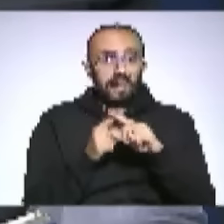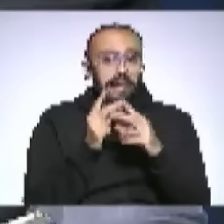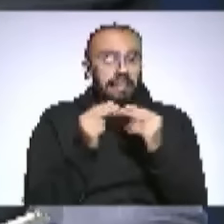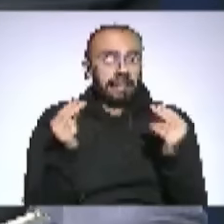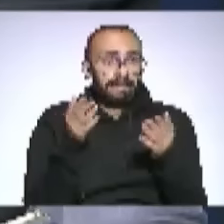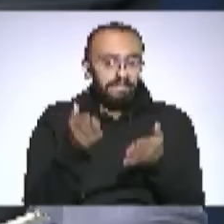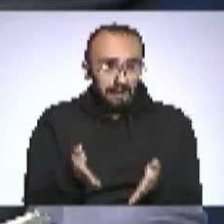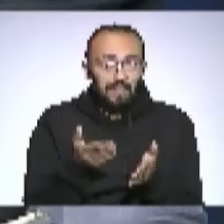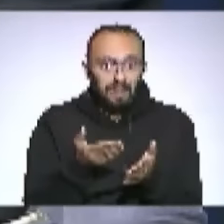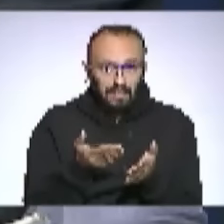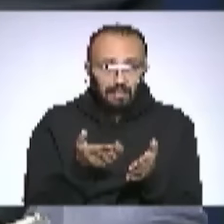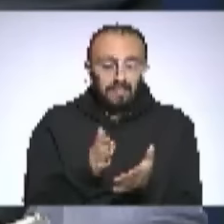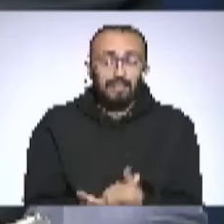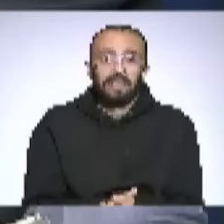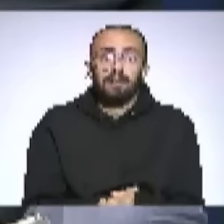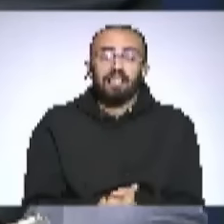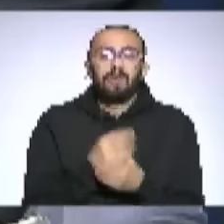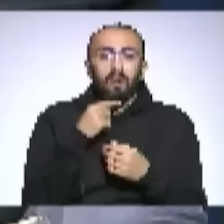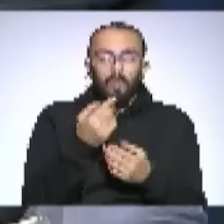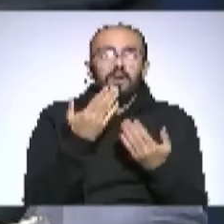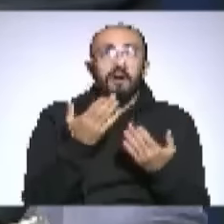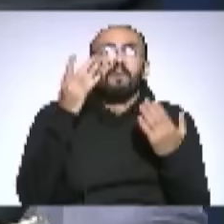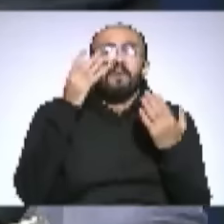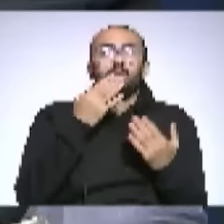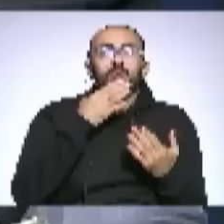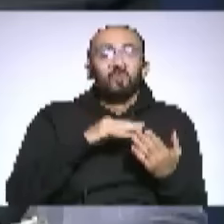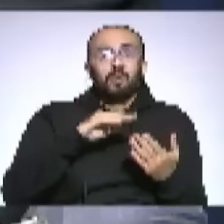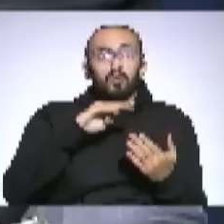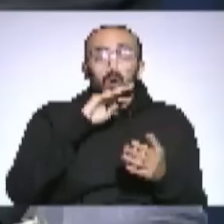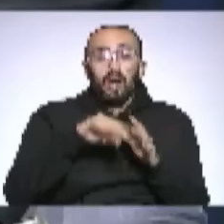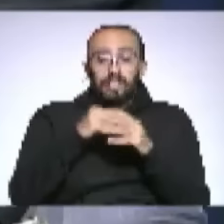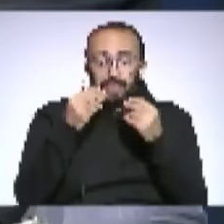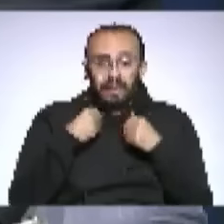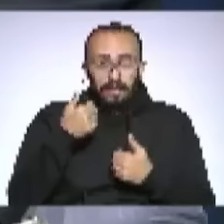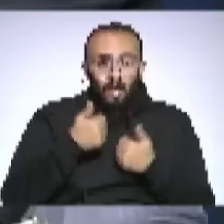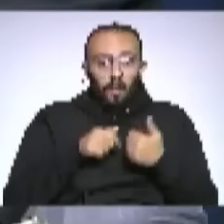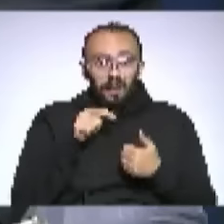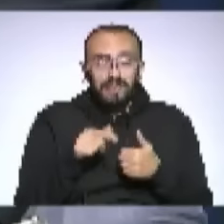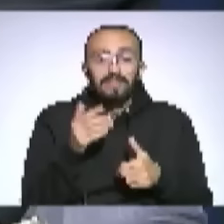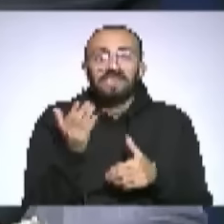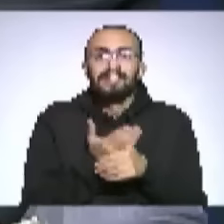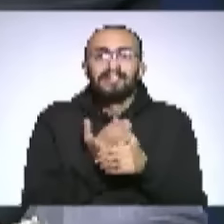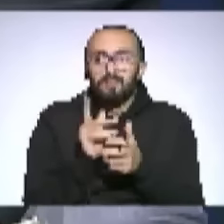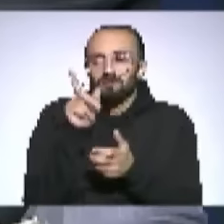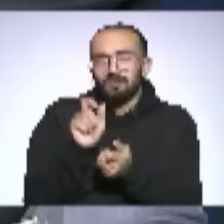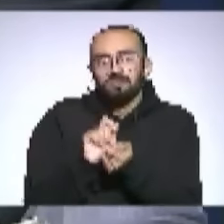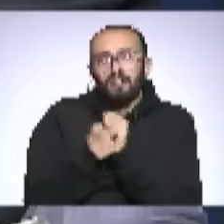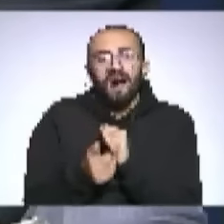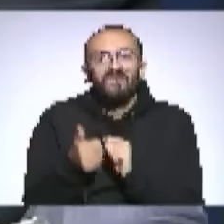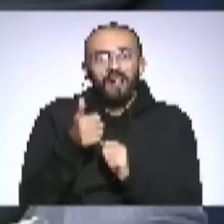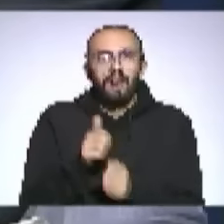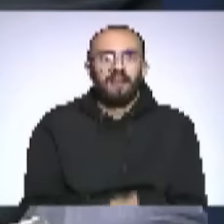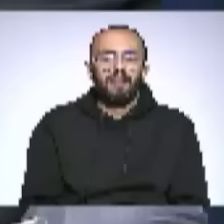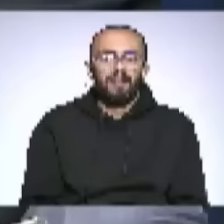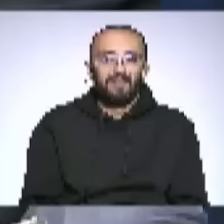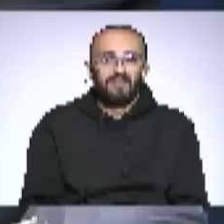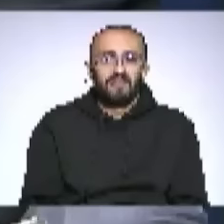اللي موجوده ده حقيق قولي اشكرك يا رب انك سمحت بالتجربه دي لانها غيرته للافضل